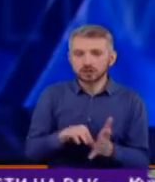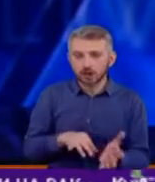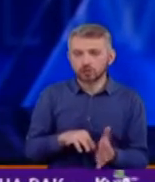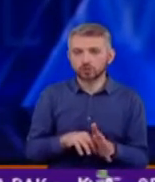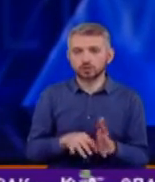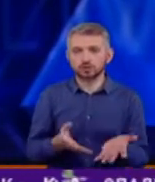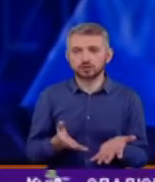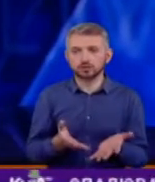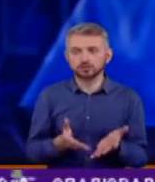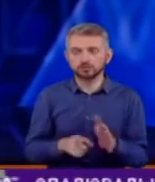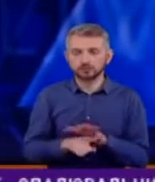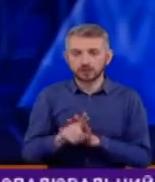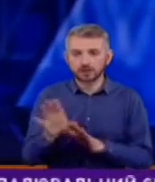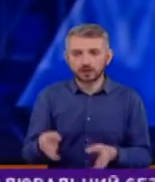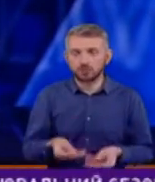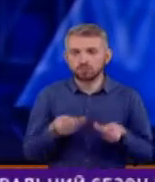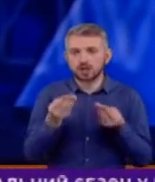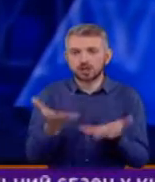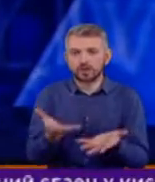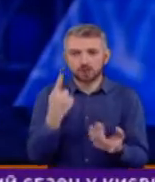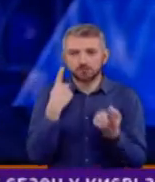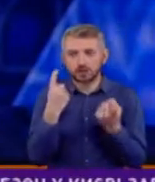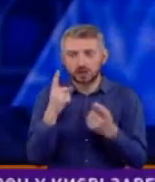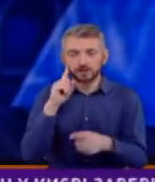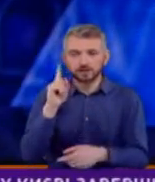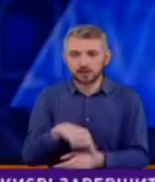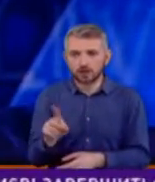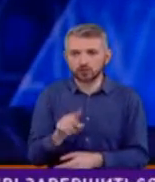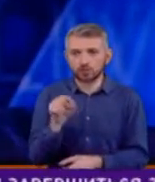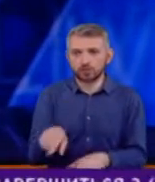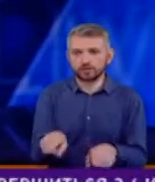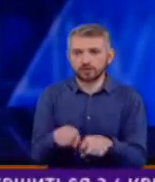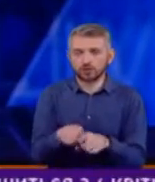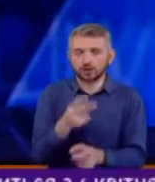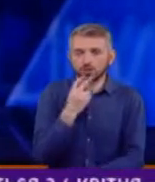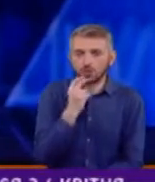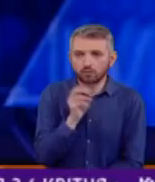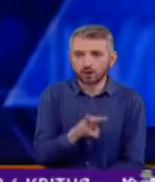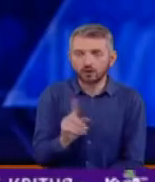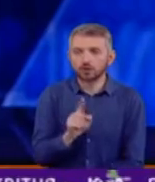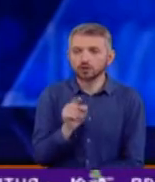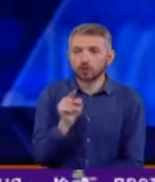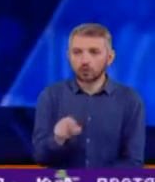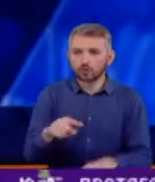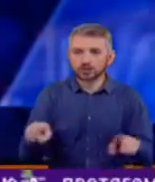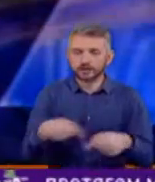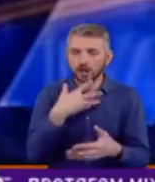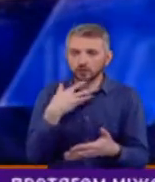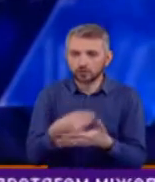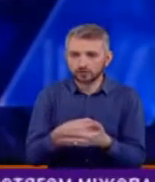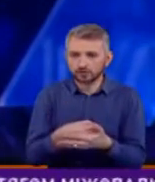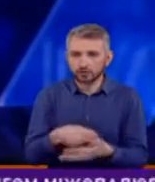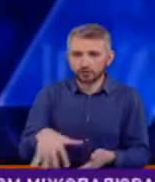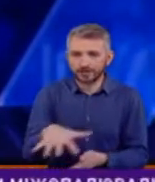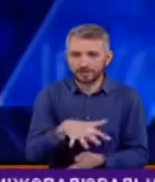стали... подавать материал, зная, что он все-таки комик, что он создал собственную